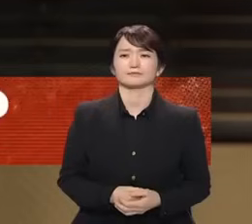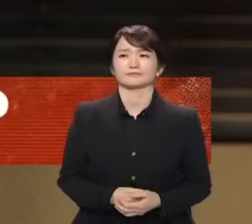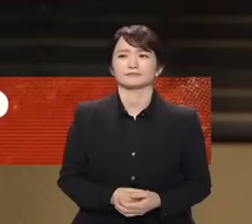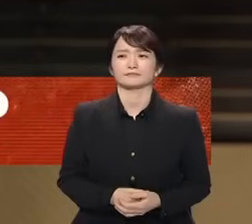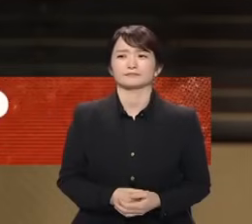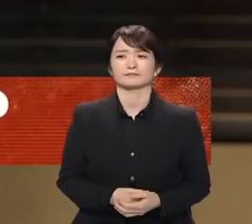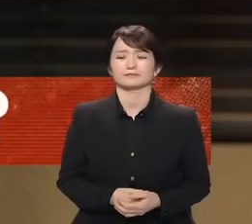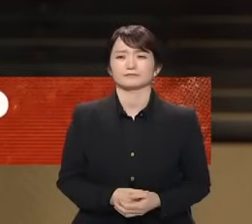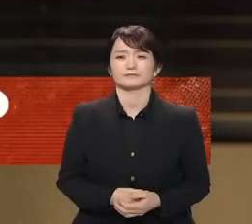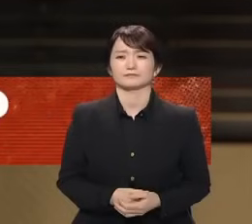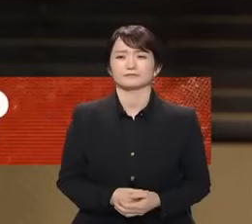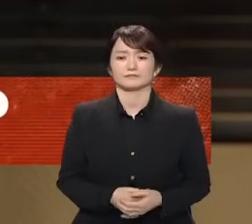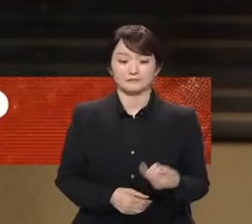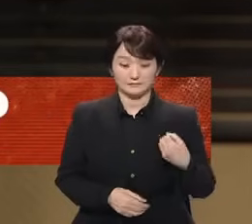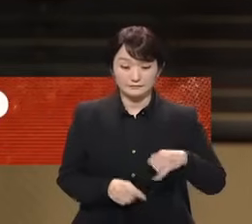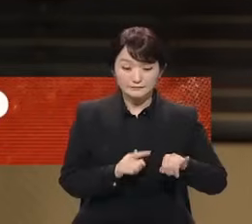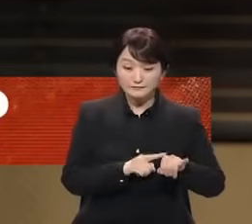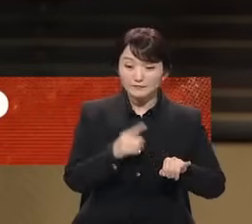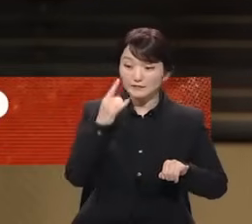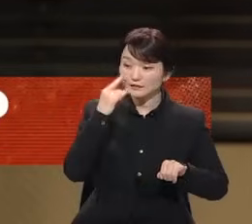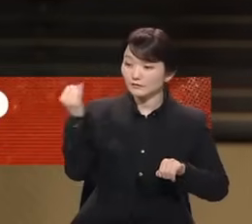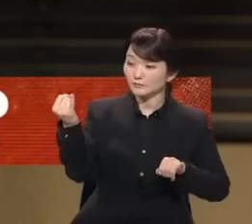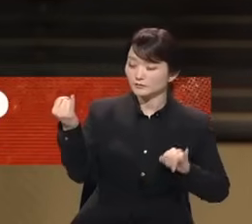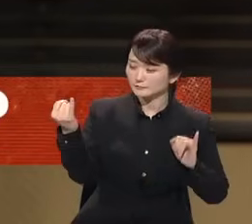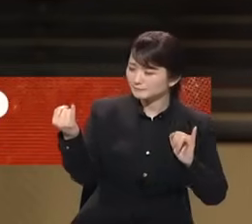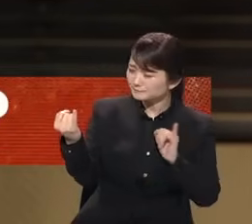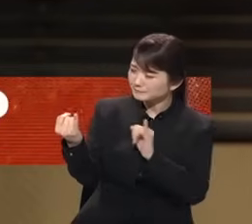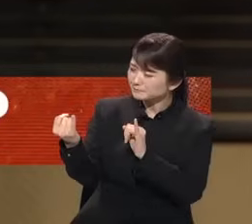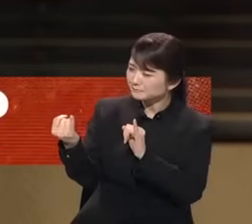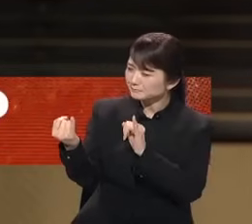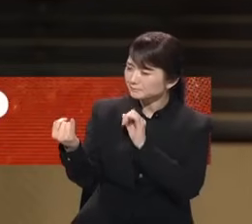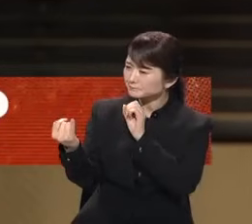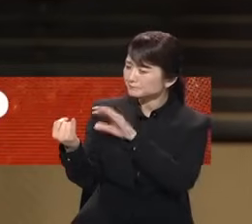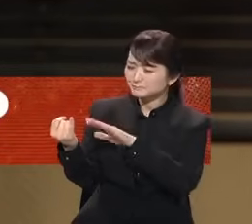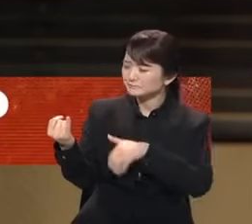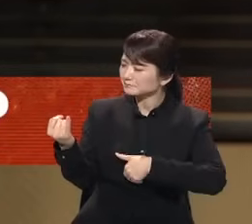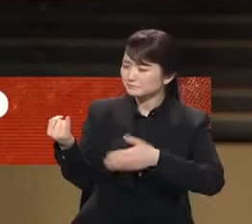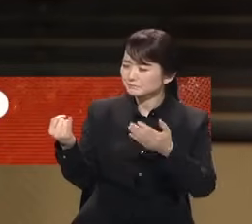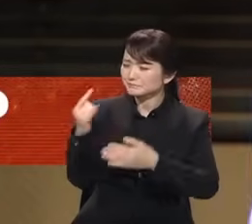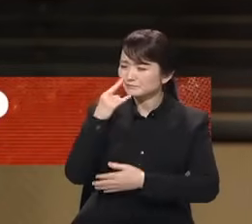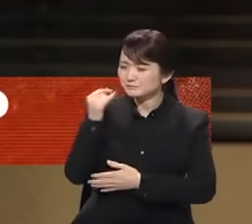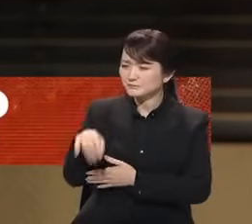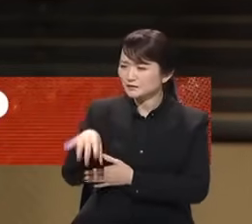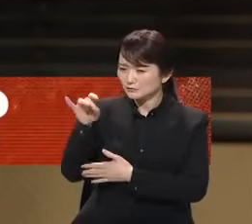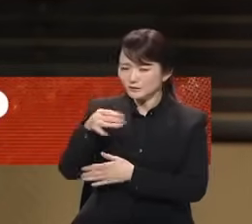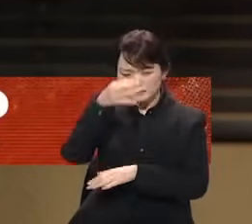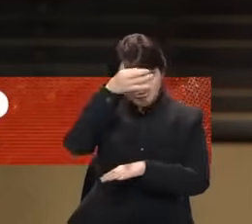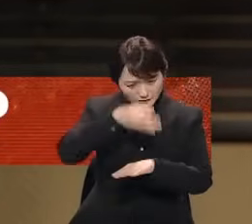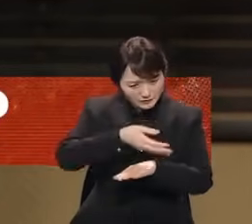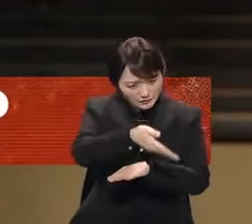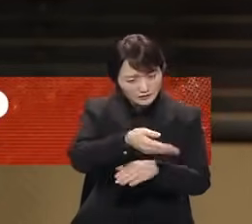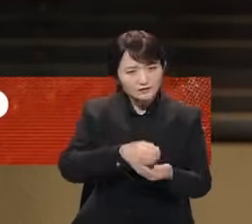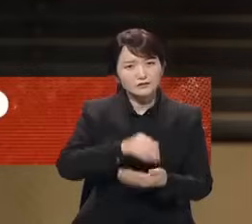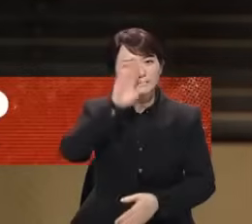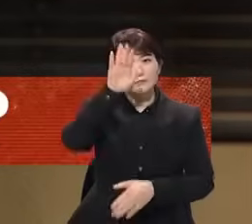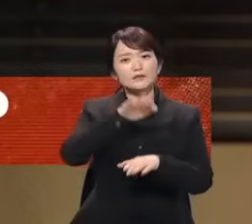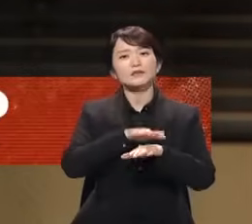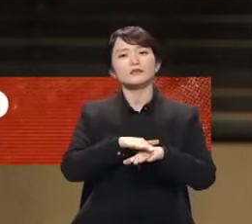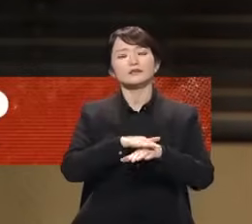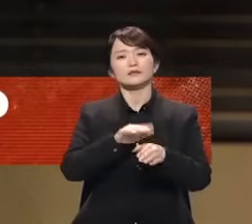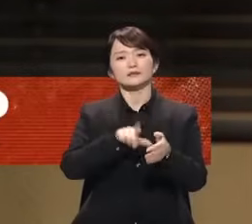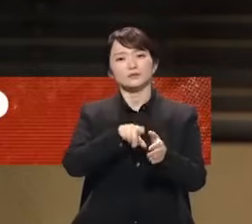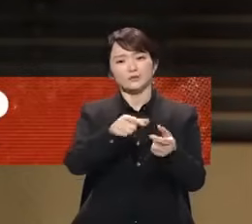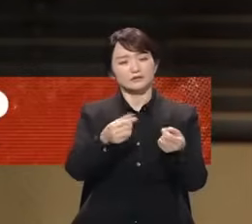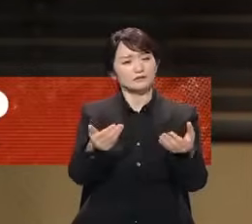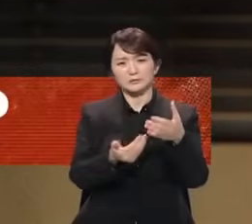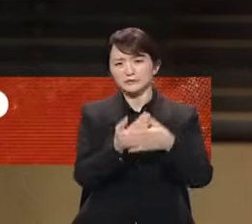딸 쪽에서 엄마한테 가서 손 먼저 내밀 필요는 없다. 엄마가 반드시 사과를 해야지만이 앞으로도 해결이 될 때 앞으로 이런 일이 안 일어날